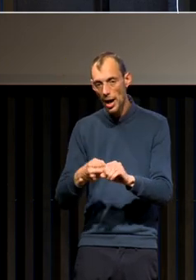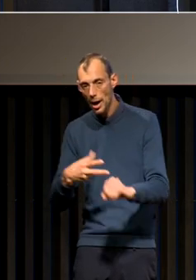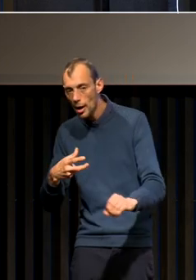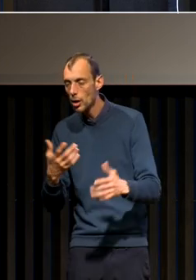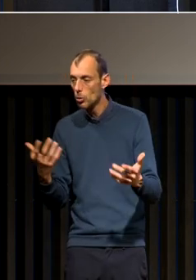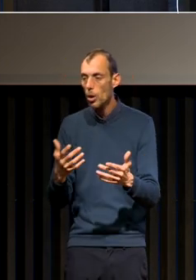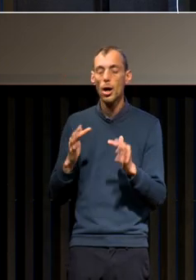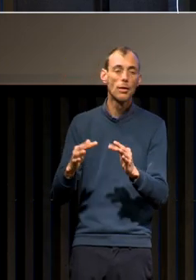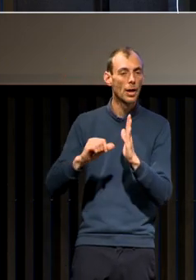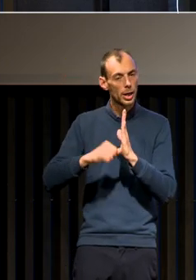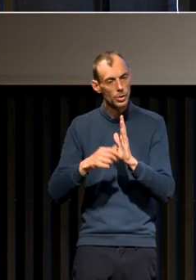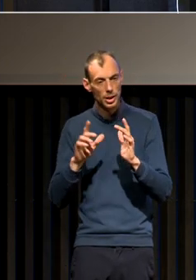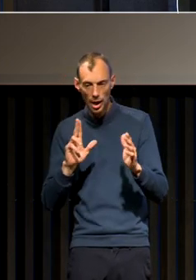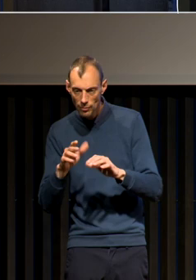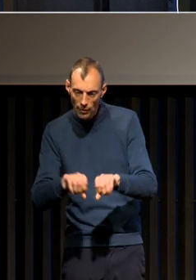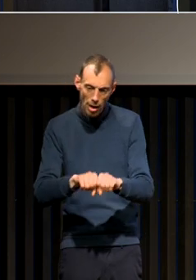levée d'identité.